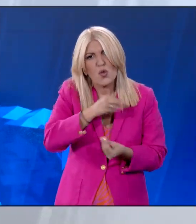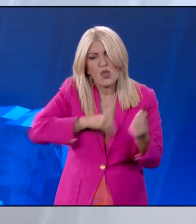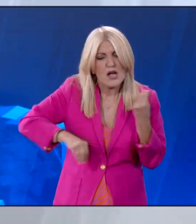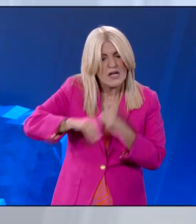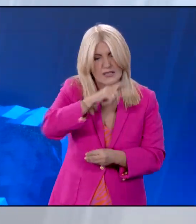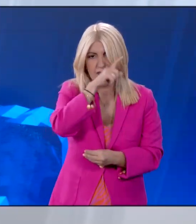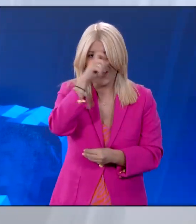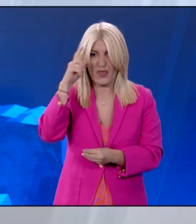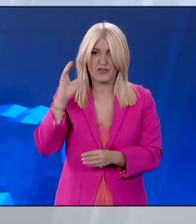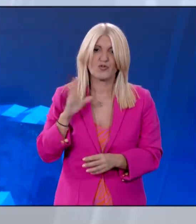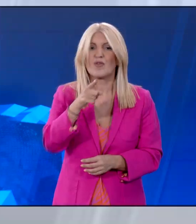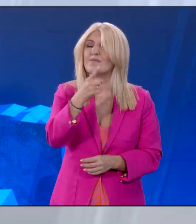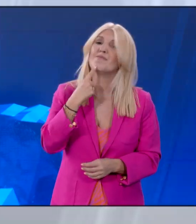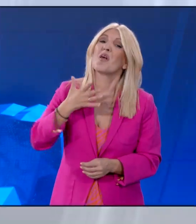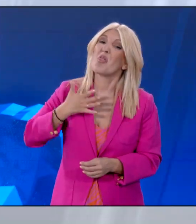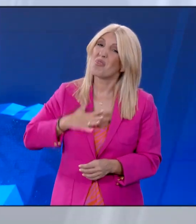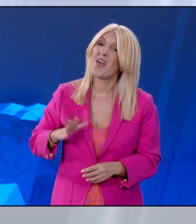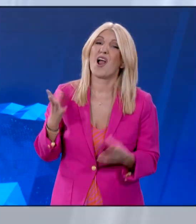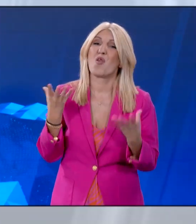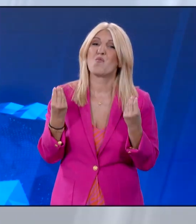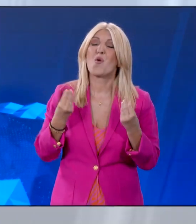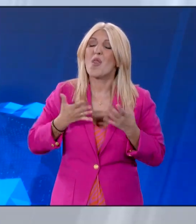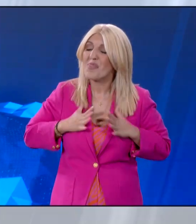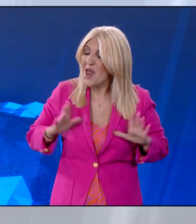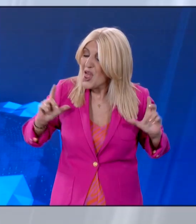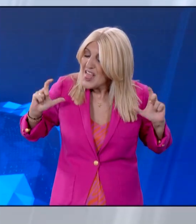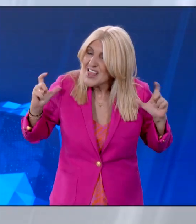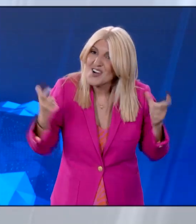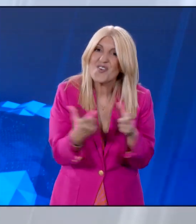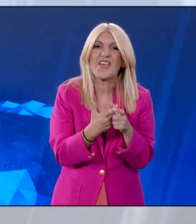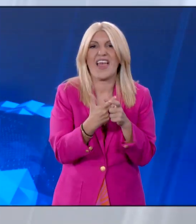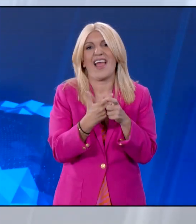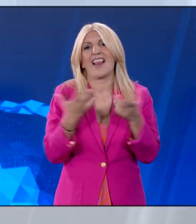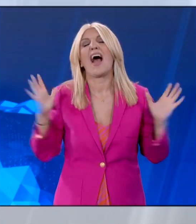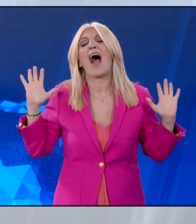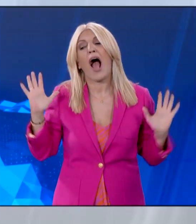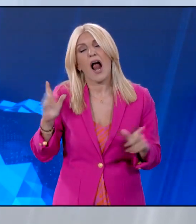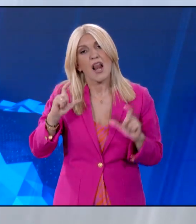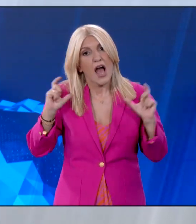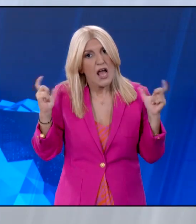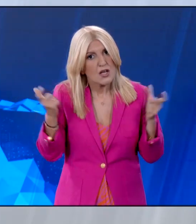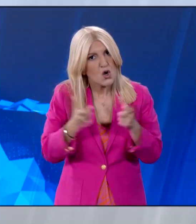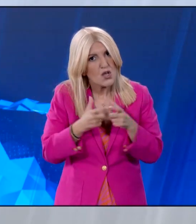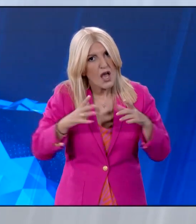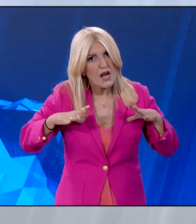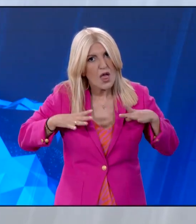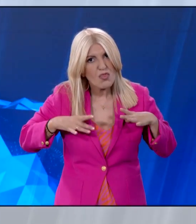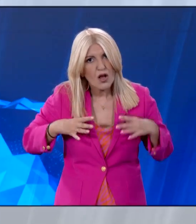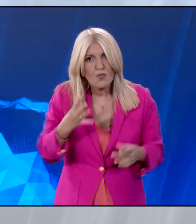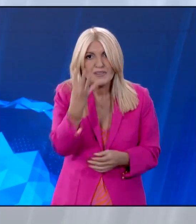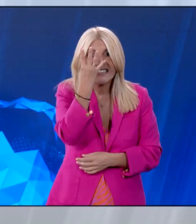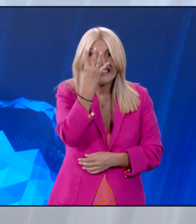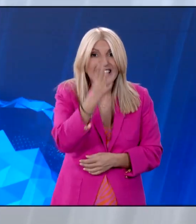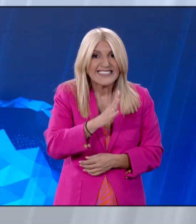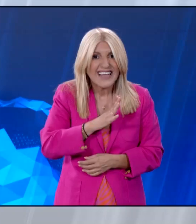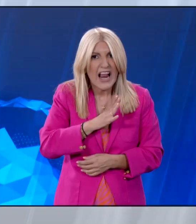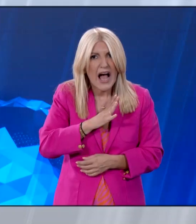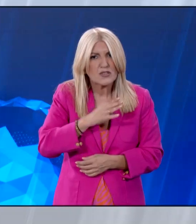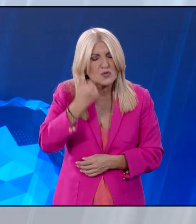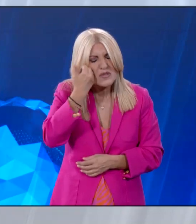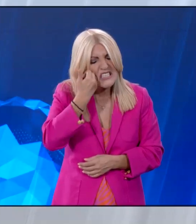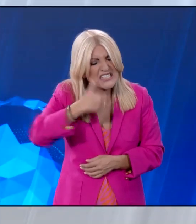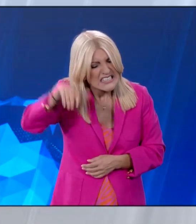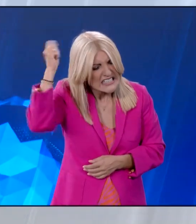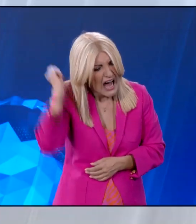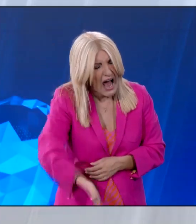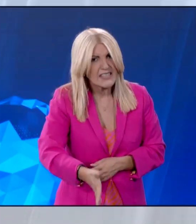έξοδα. Θα ήθελα πιο πολύ, αλήθεια είναι, να πάω οικογενειακές διακοπές. Οικογενειακές διακοπές, μια τετραμελής οικογένεια, έχει πάει πολύ ακριβά πλέον. Το